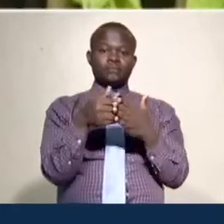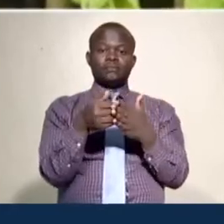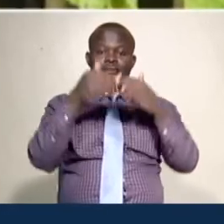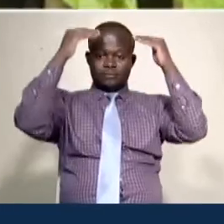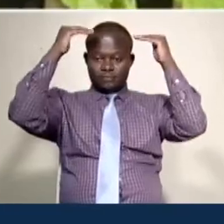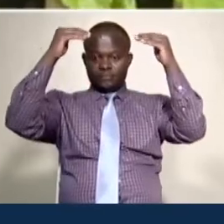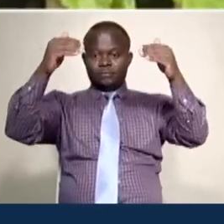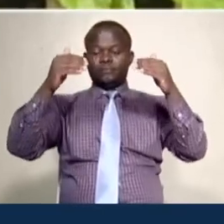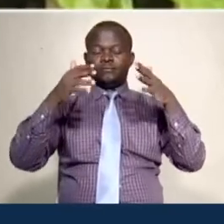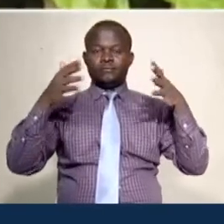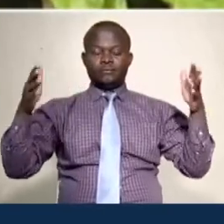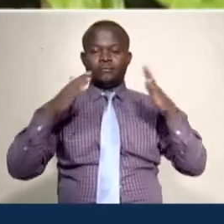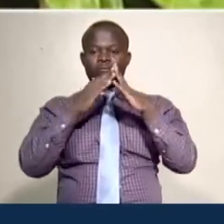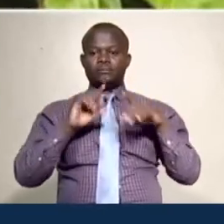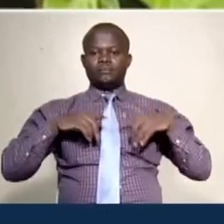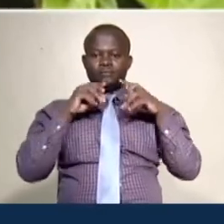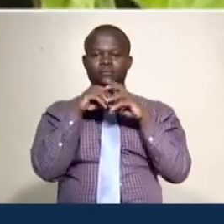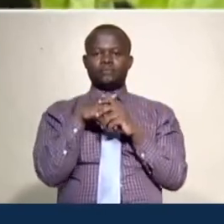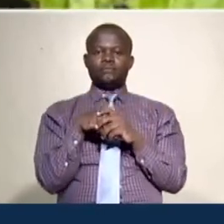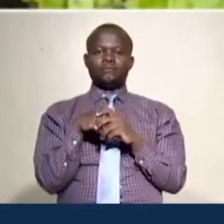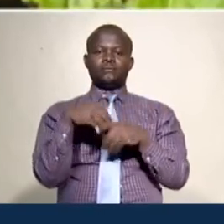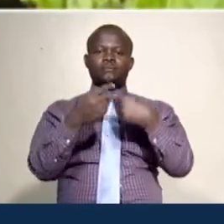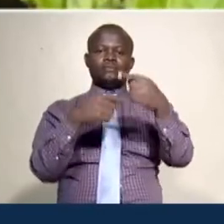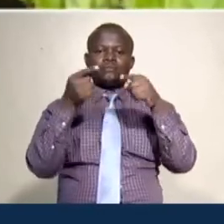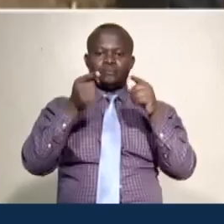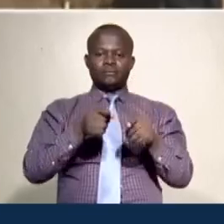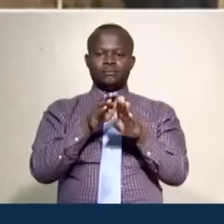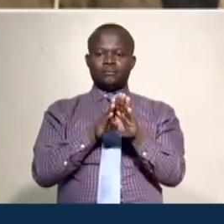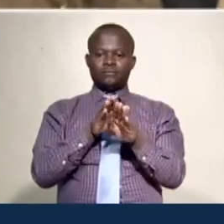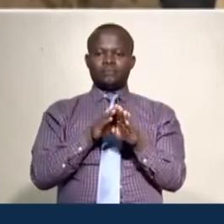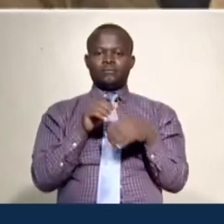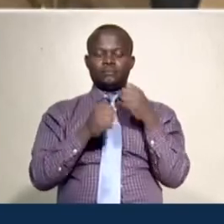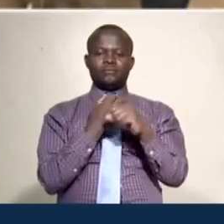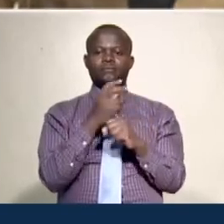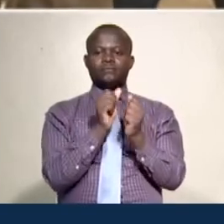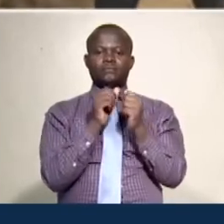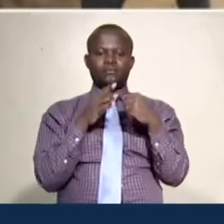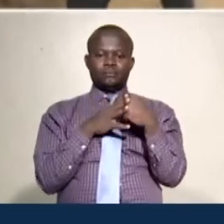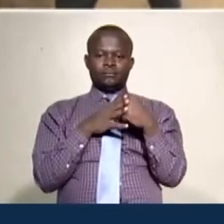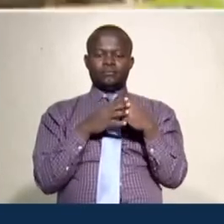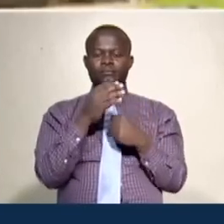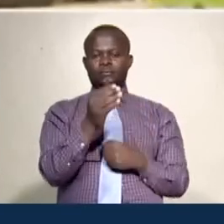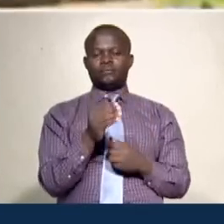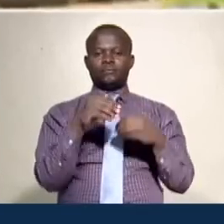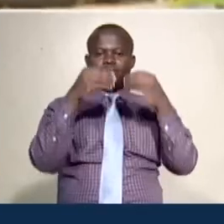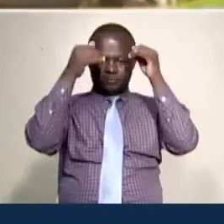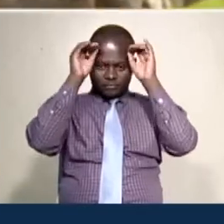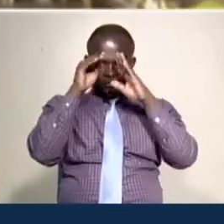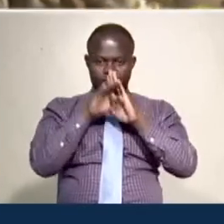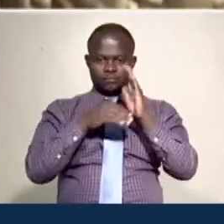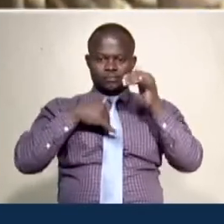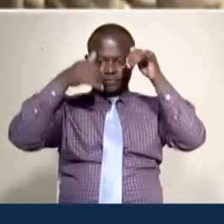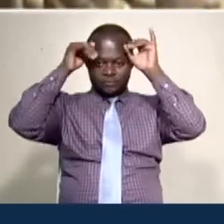n'amabati nongera inzu nabagamo bikomeza biza gake gake. 2018 Bizimana Jean yaje guhabwa inka muri gahunda agira